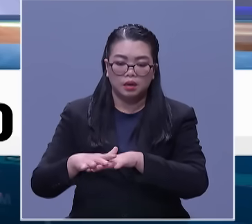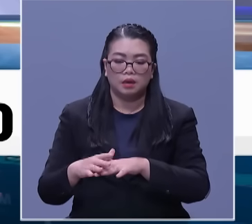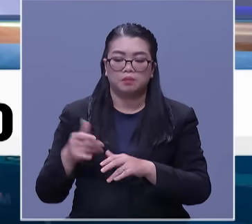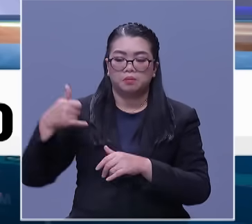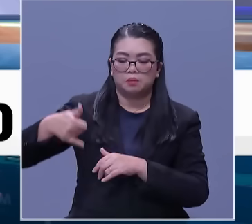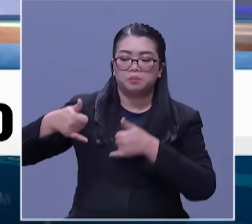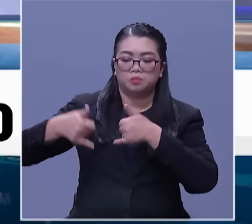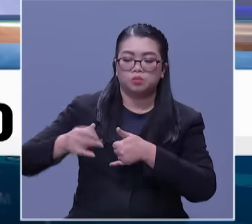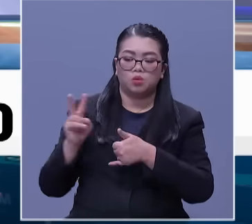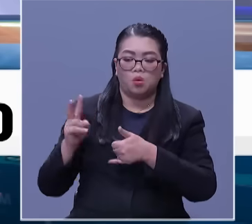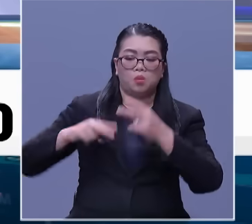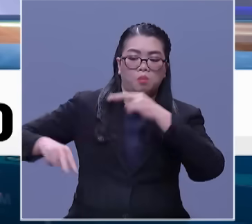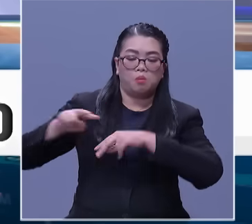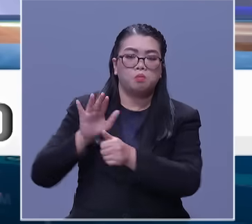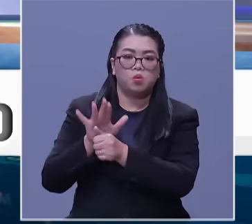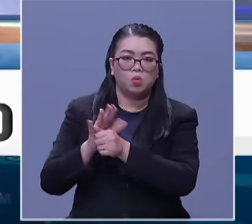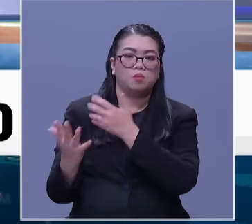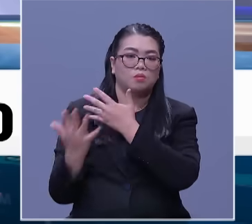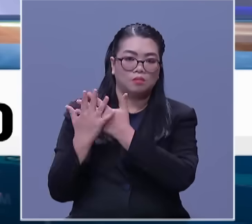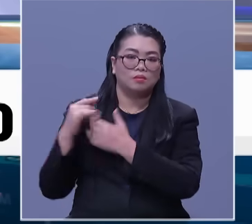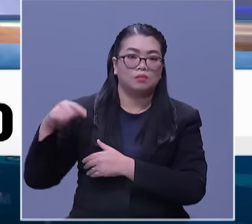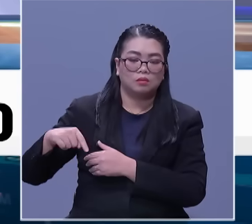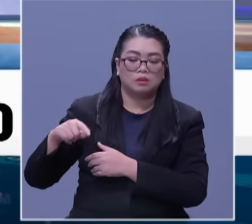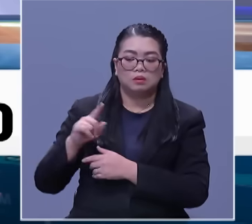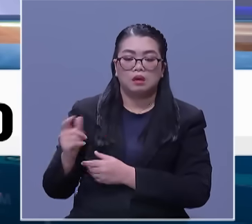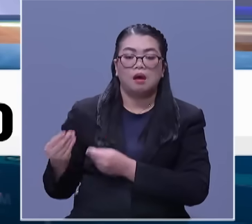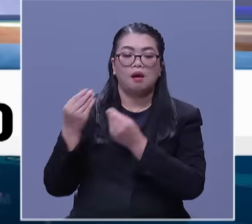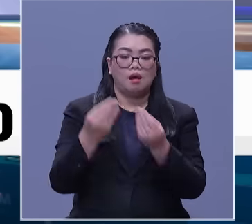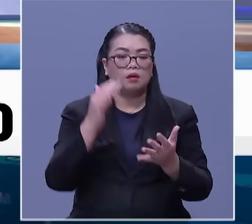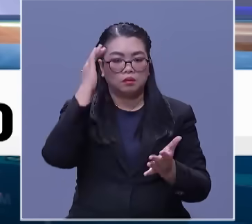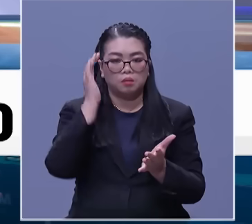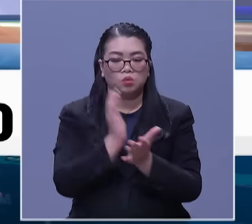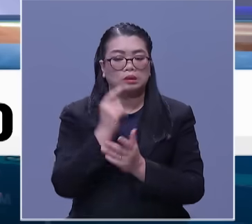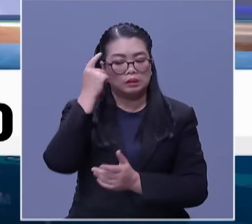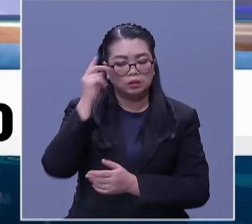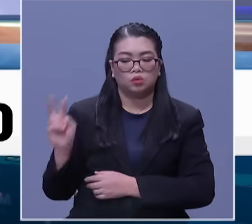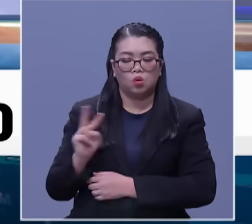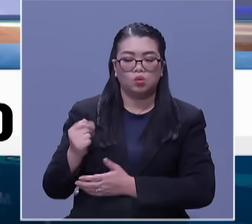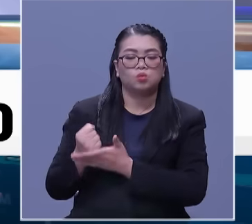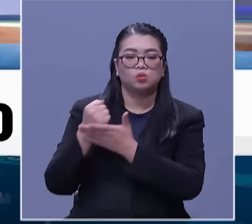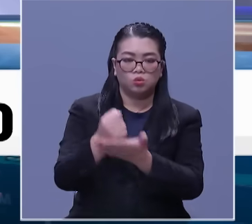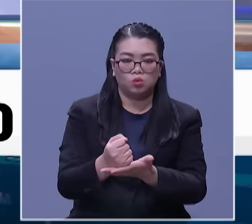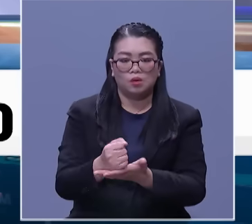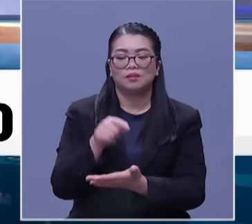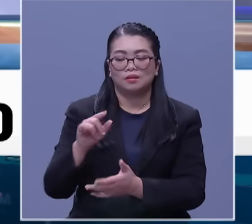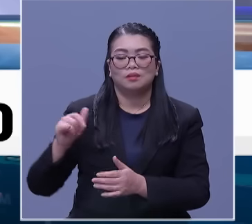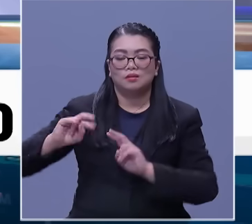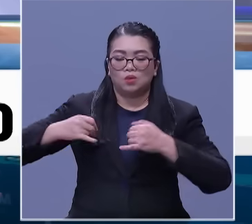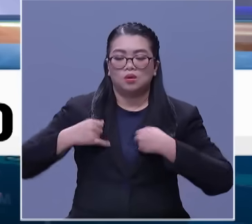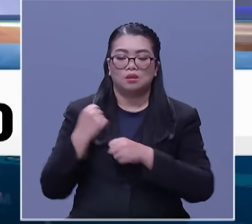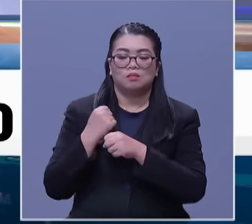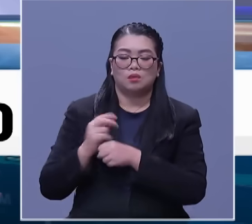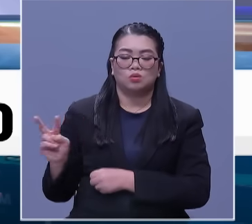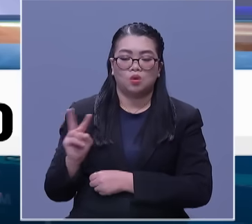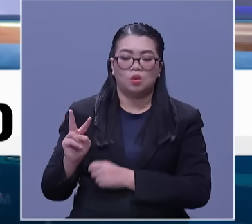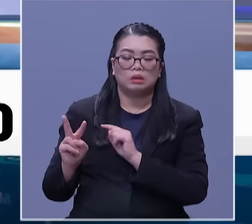คุม 2คนนี้นะคะให้กับพนักงานสอบสวนเชื่อว่าคือทางราชทัณฑ์เนี่ยเชื่อว่าเจ้าหน้าที่ 2คนนี้